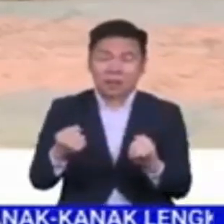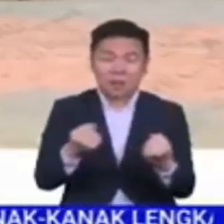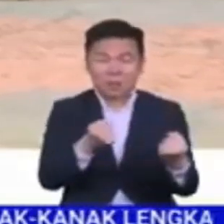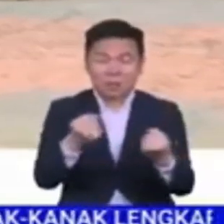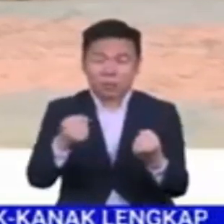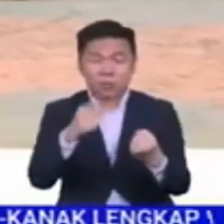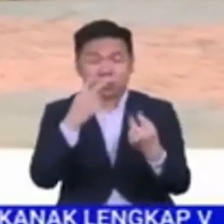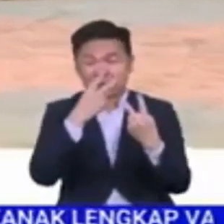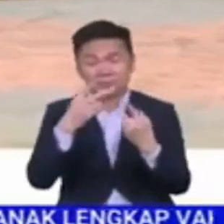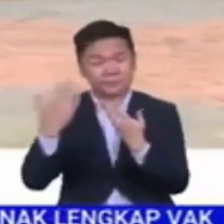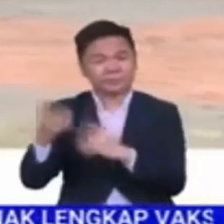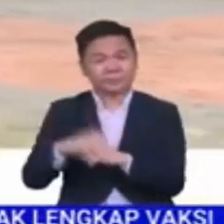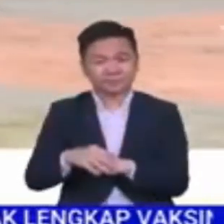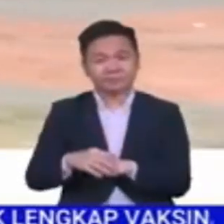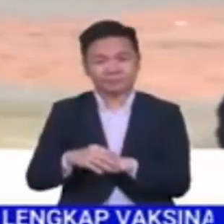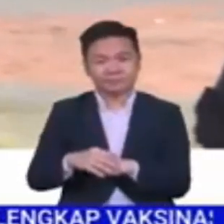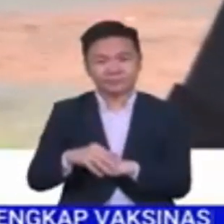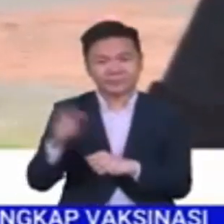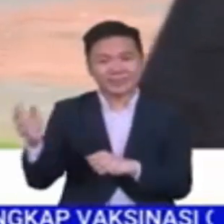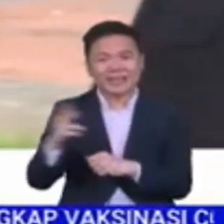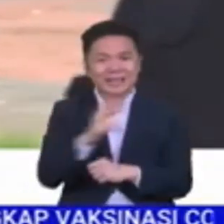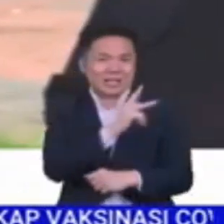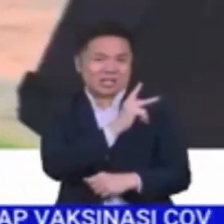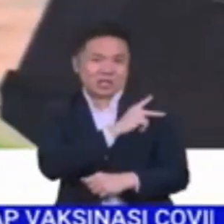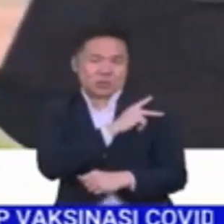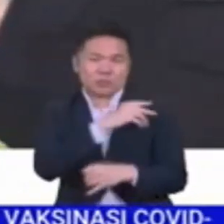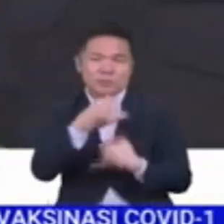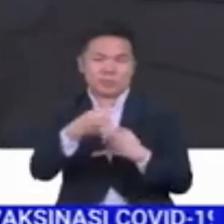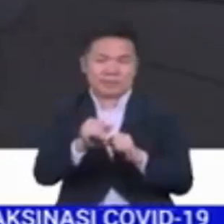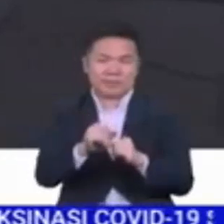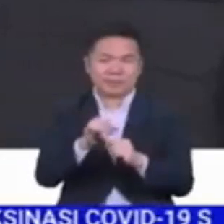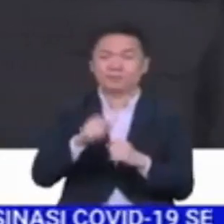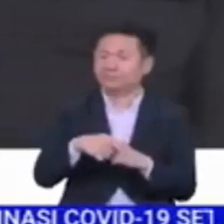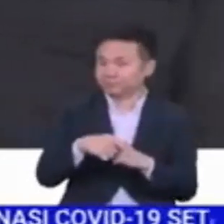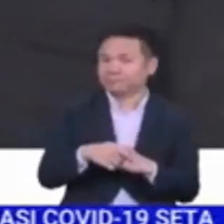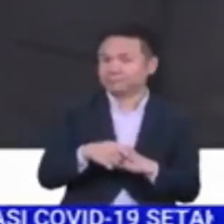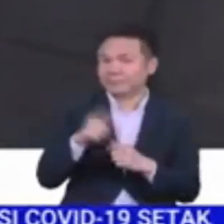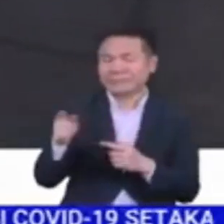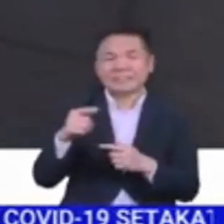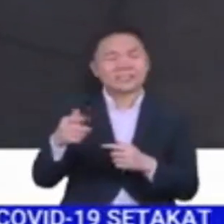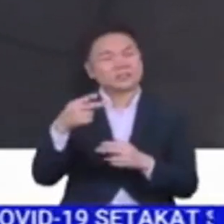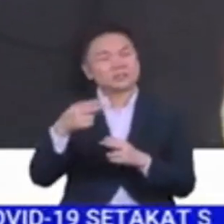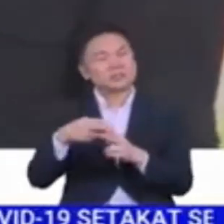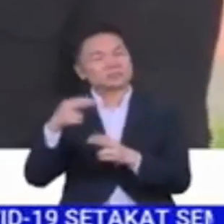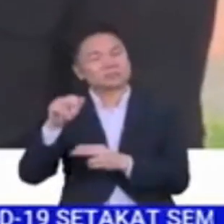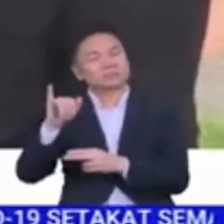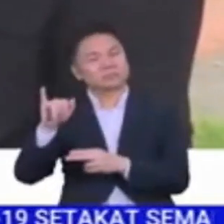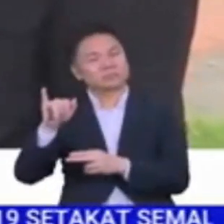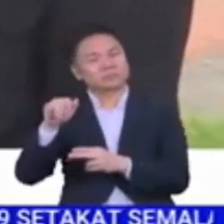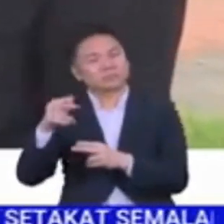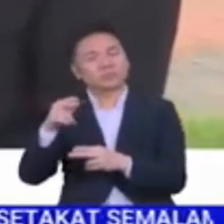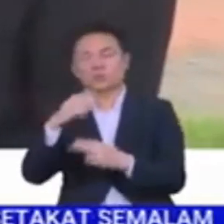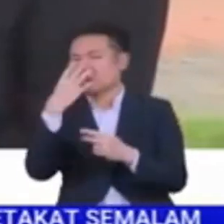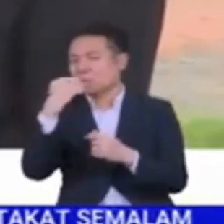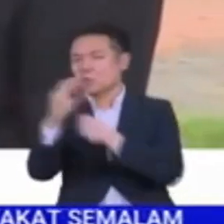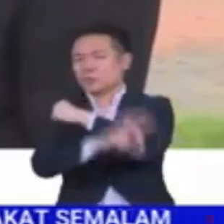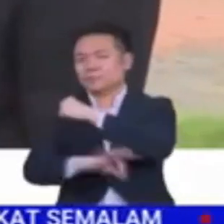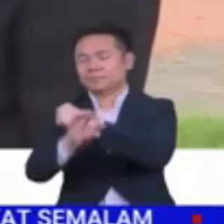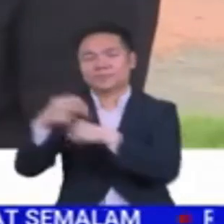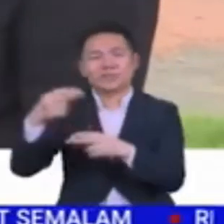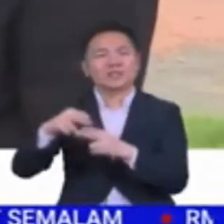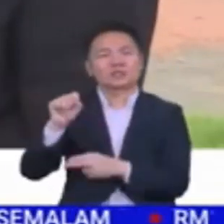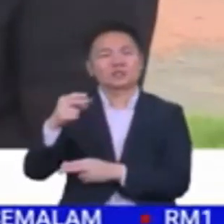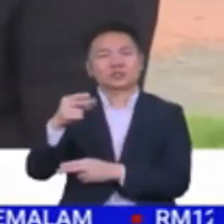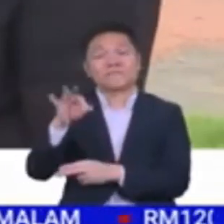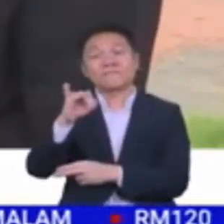Seremban, bersama-sama saya ialah Ketua Jabatan Siasatan Jenayah dan Penguatkuasaan Trafik JSPT Negeri 9, Superintendent